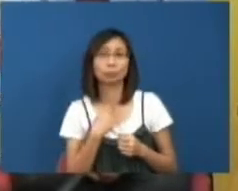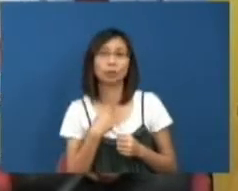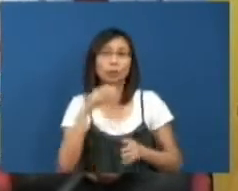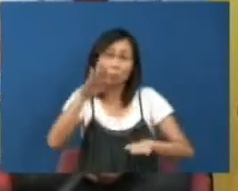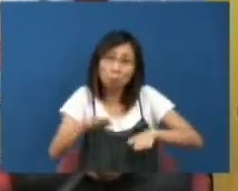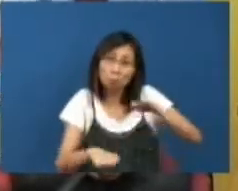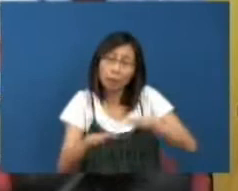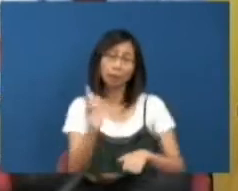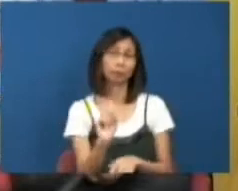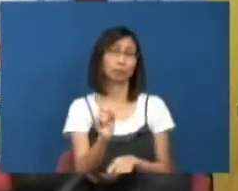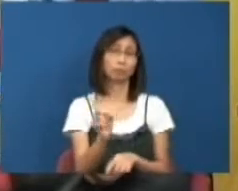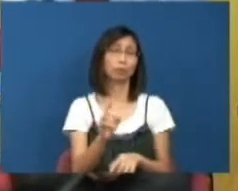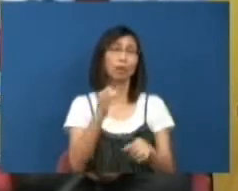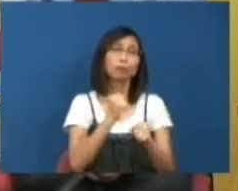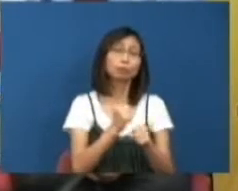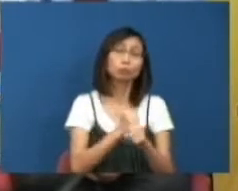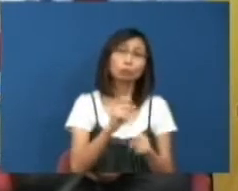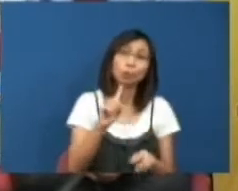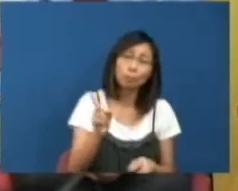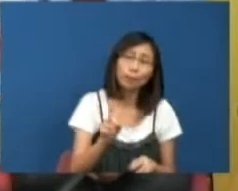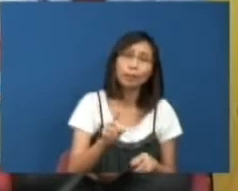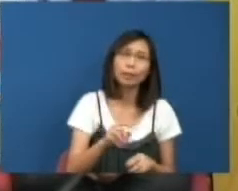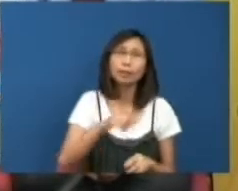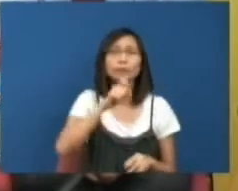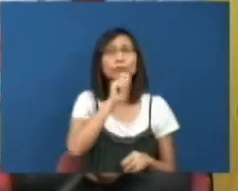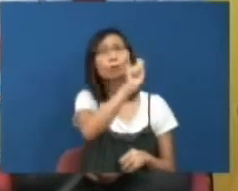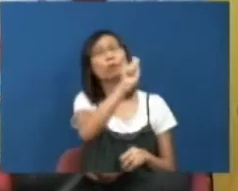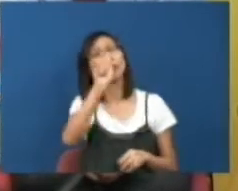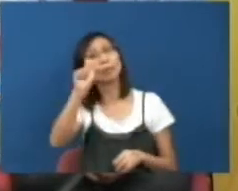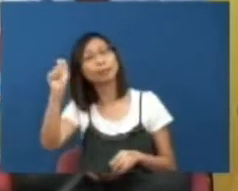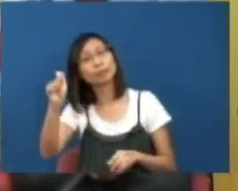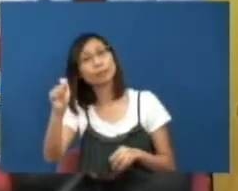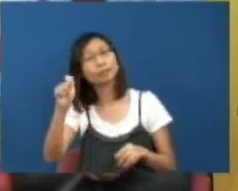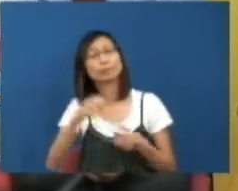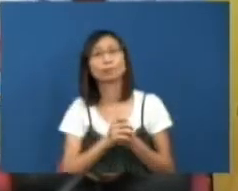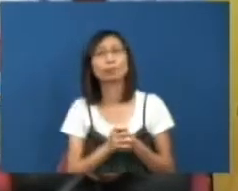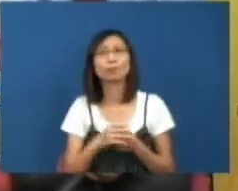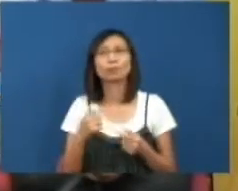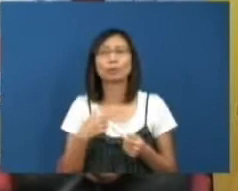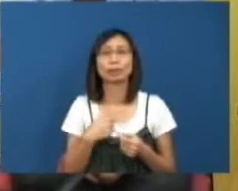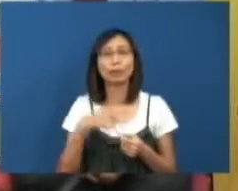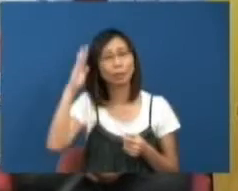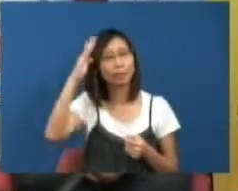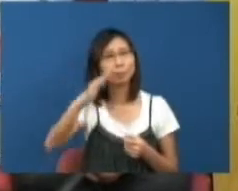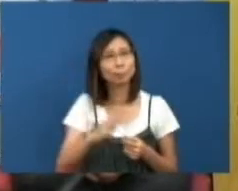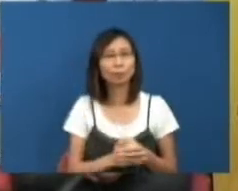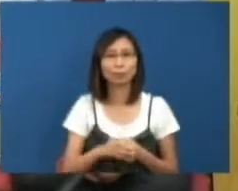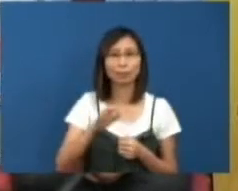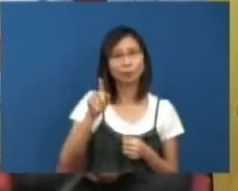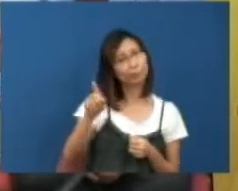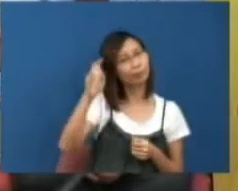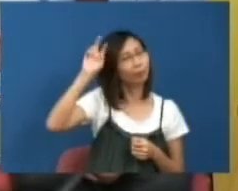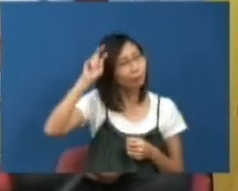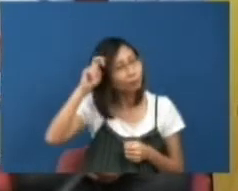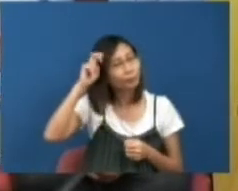點咯？然後做咗乜嘢先可以得到一個三個 A 嘅 rating 啦？啊，呢啲希望阿博士你翻去可以幫我哋長加。想想